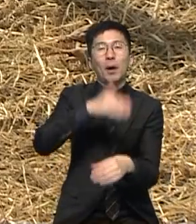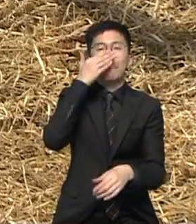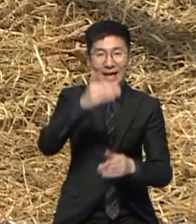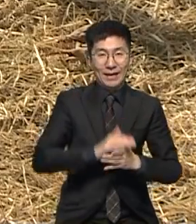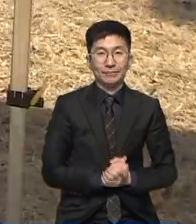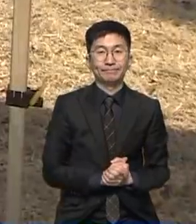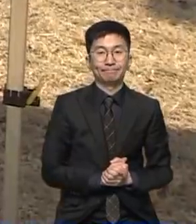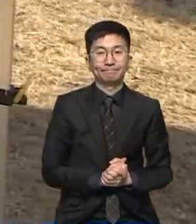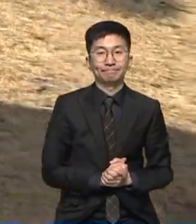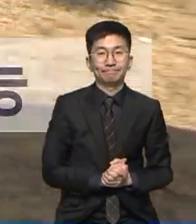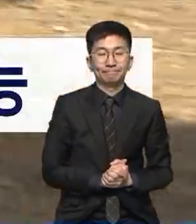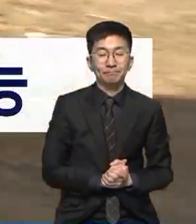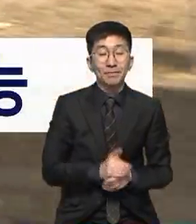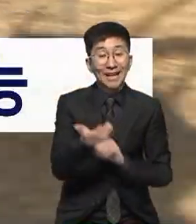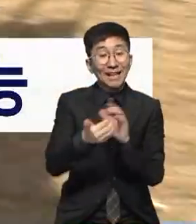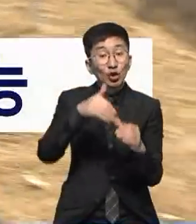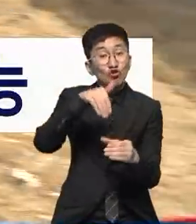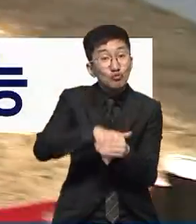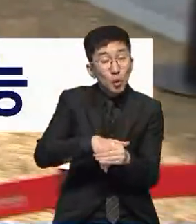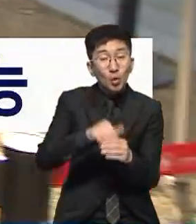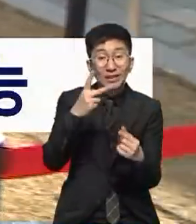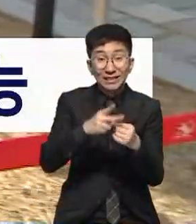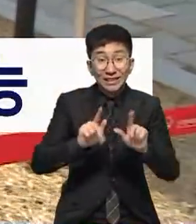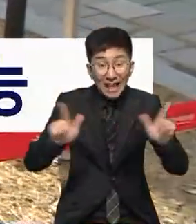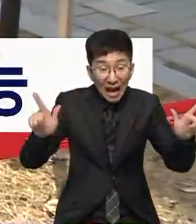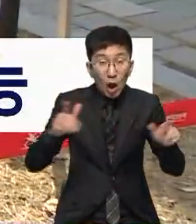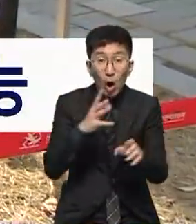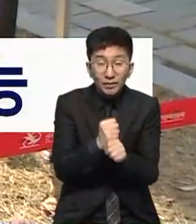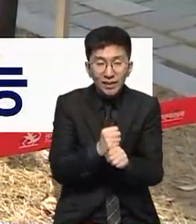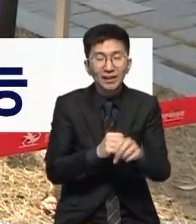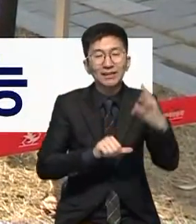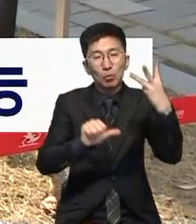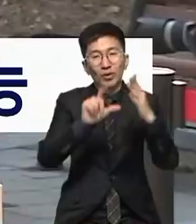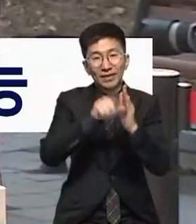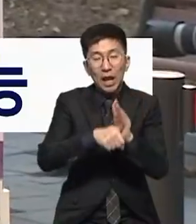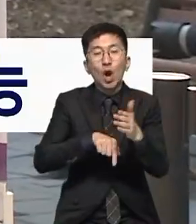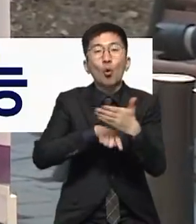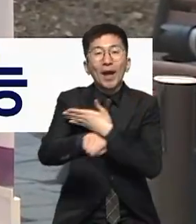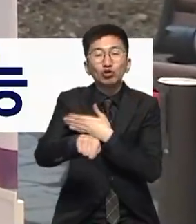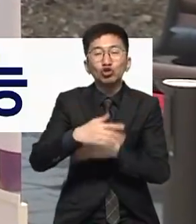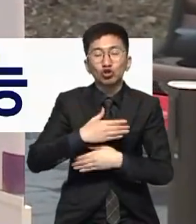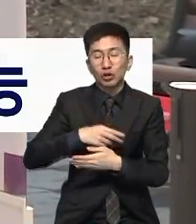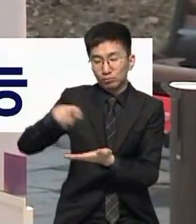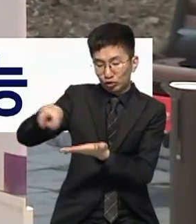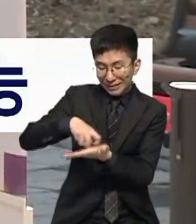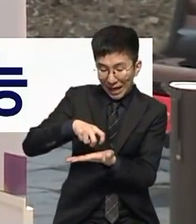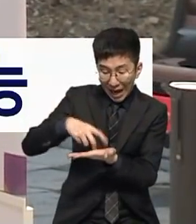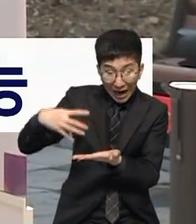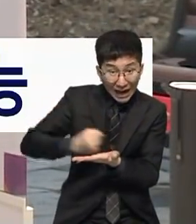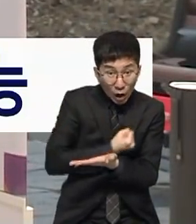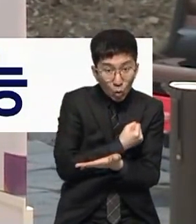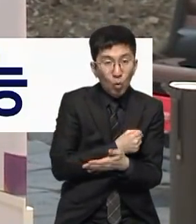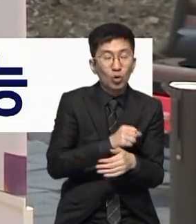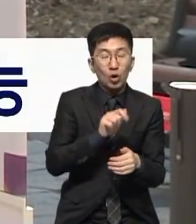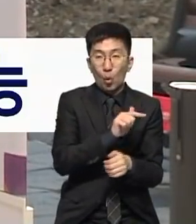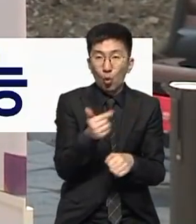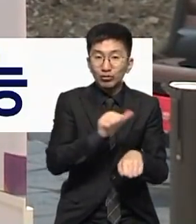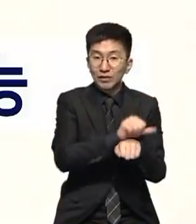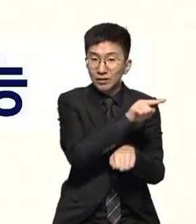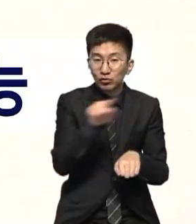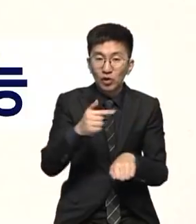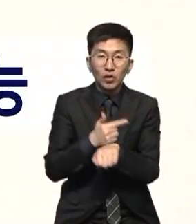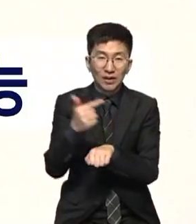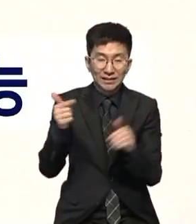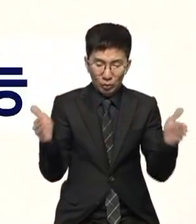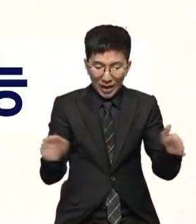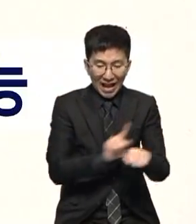가능합니다. 사전투표 이틀 차인 5일, 방역당국의 외출 안내 문자 등을 받아 오후 5시부터 오후 6시